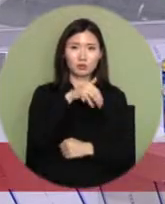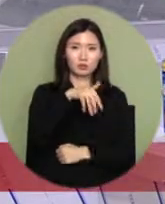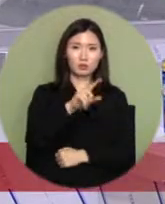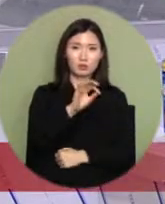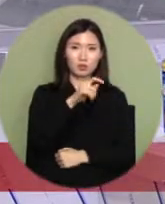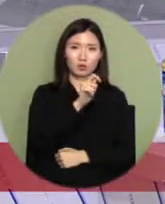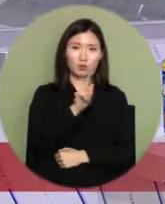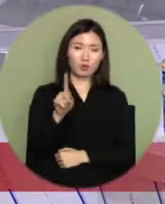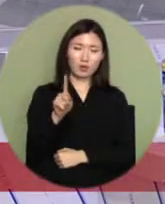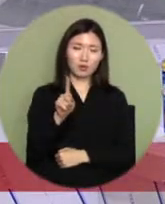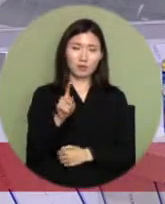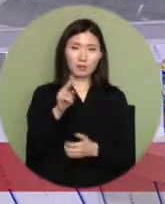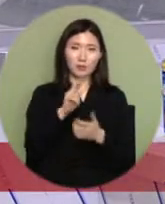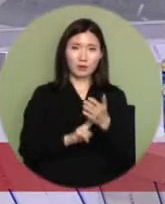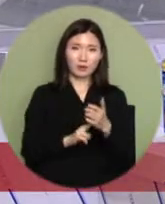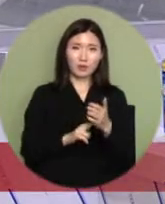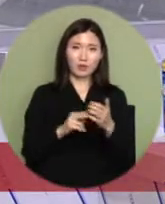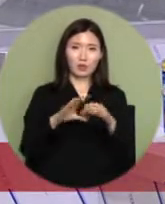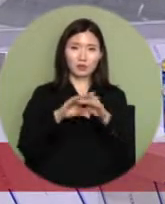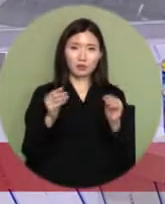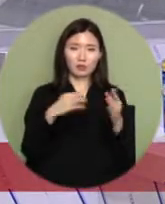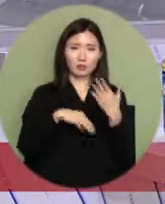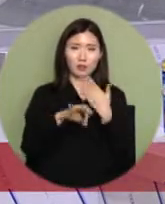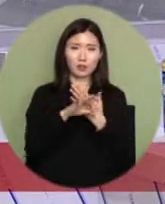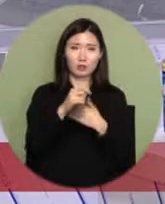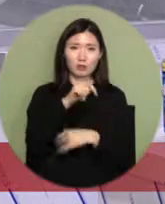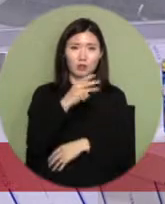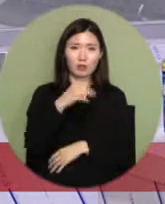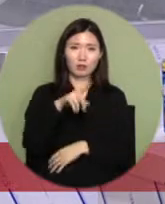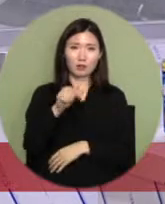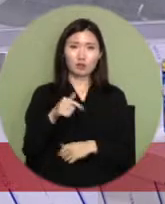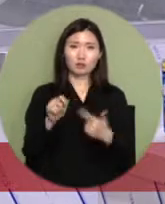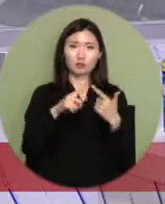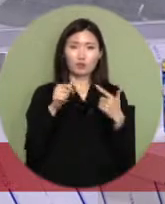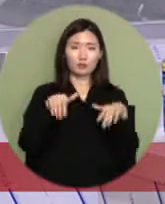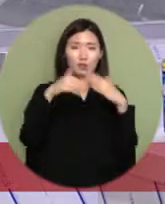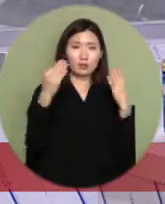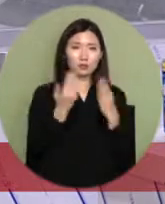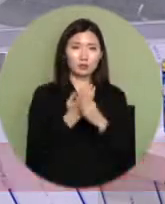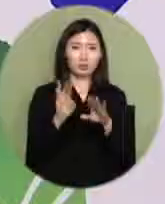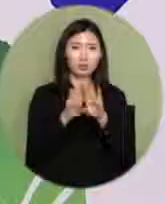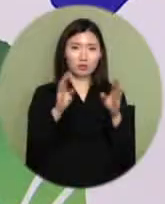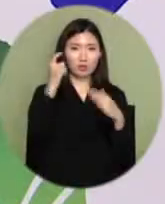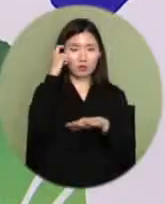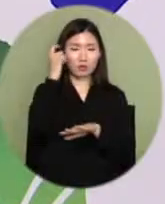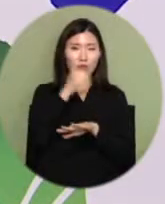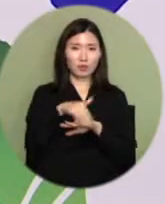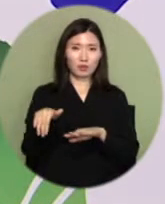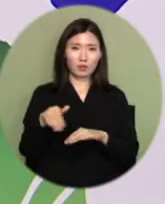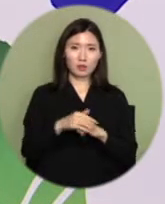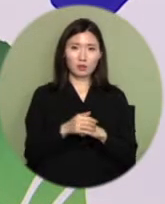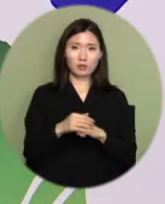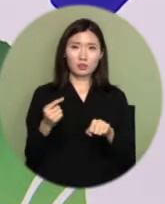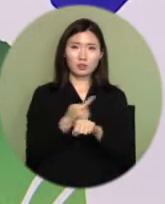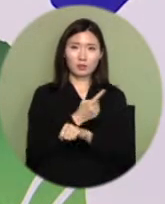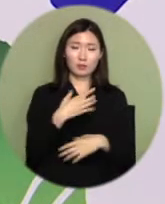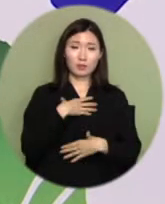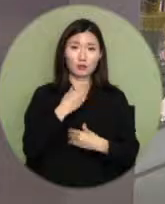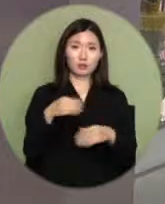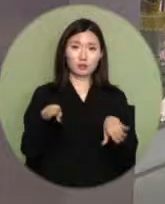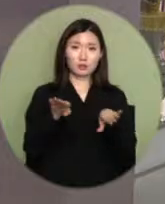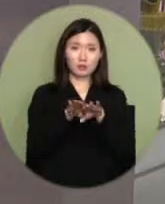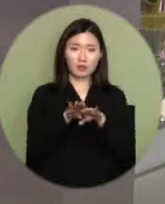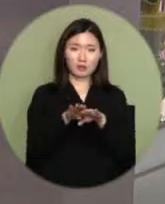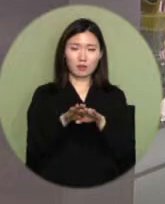상인 문제가 해결되면 오는 6월에는 가락물 전체가 개장될 것이라고 예측했습니다. 한편 기타 편의시설은